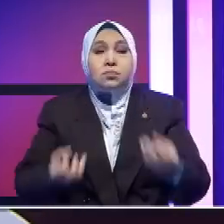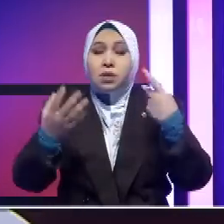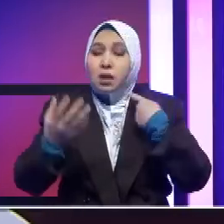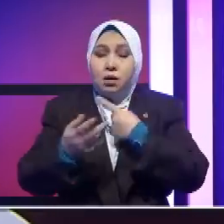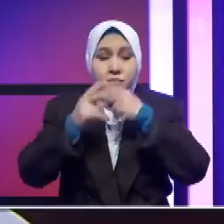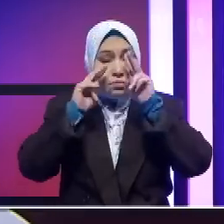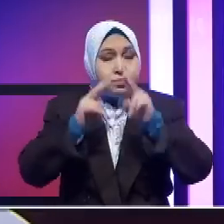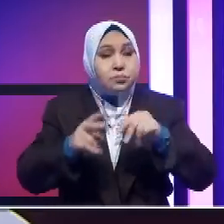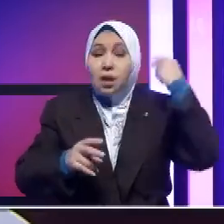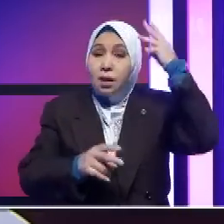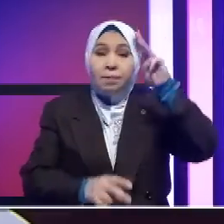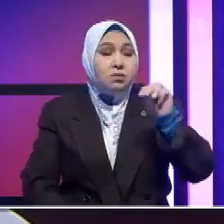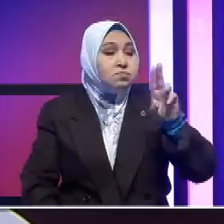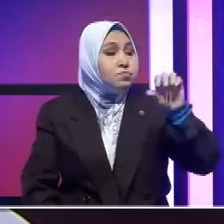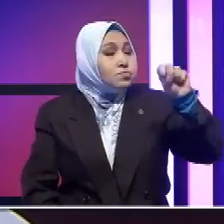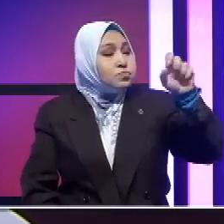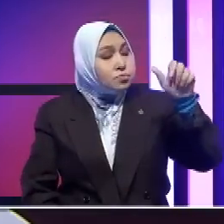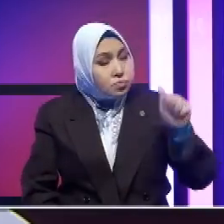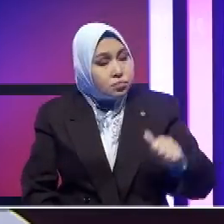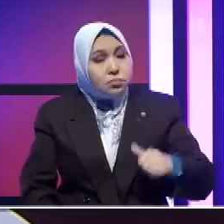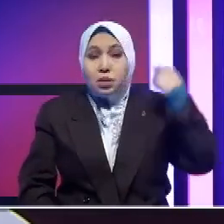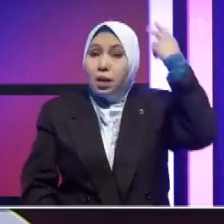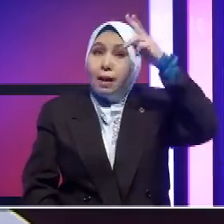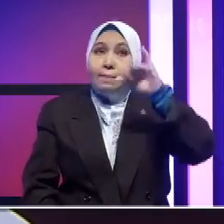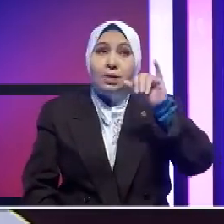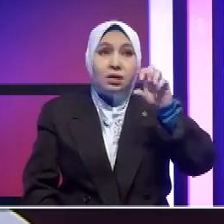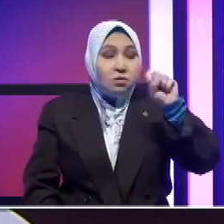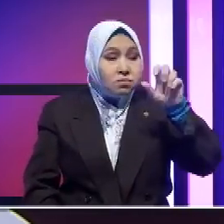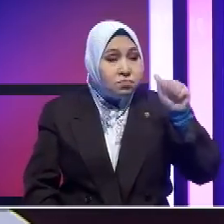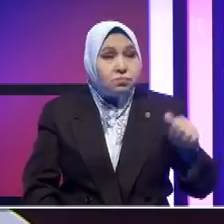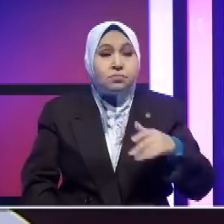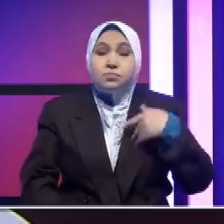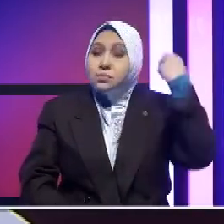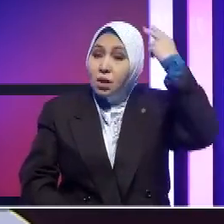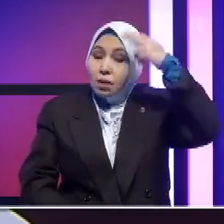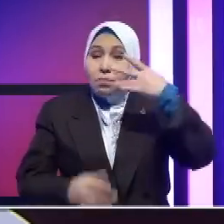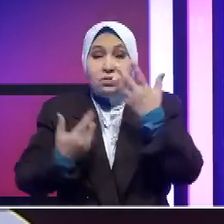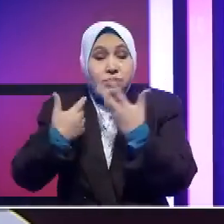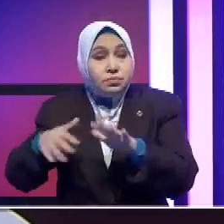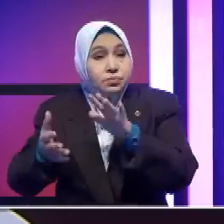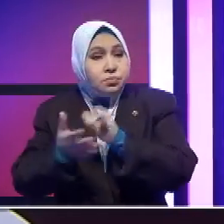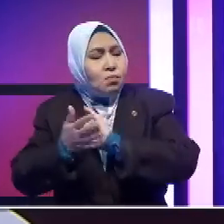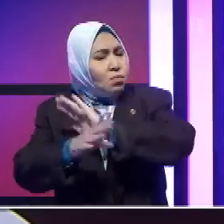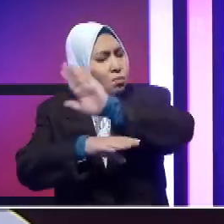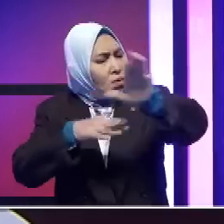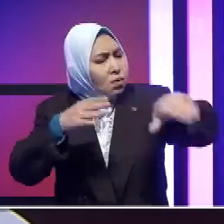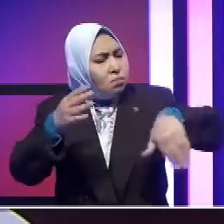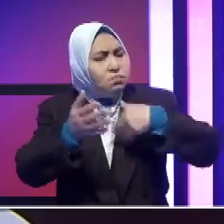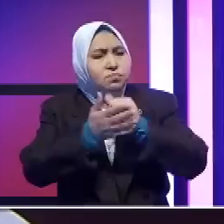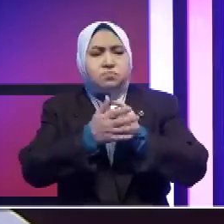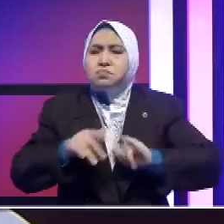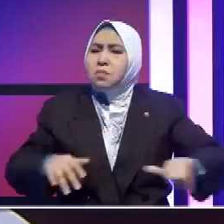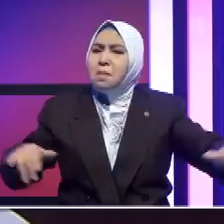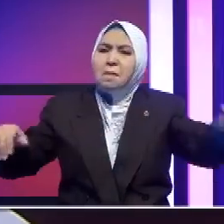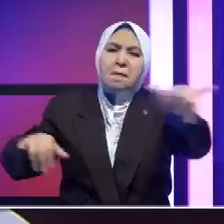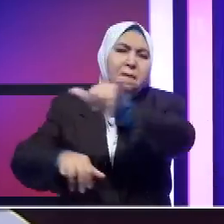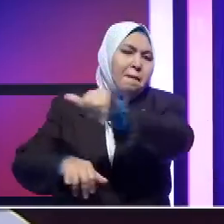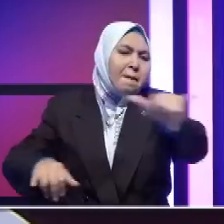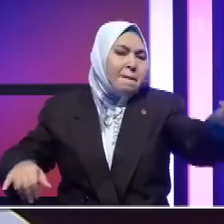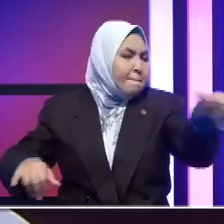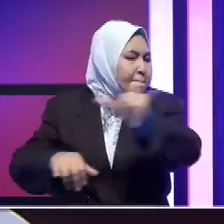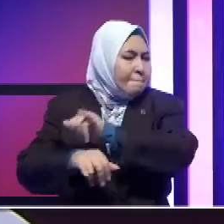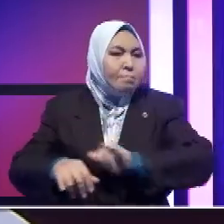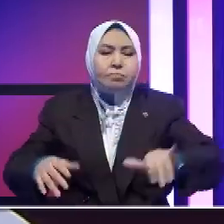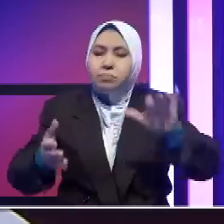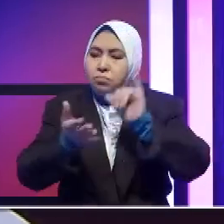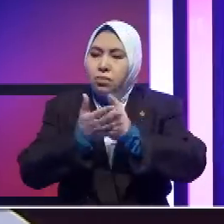kisah Nabi Musa, kisah Nabi Isa, nabi-nabi selepas itu semuanya itu sama saja patternnya, iaitu